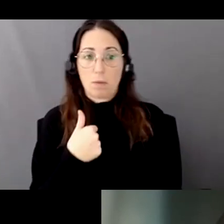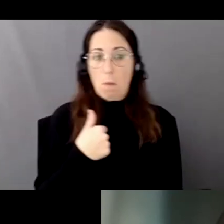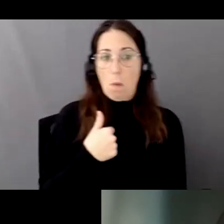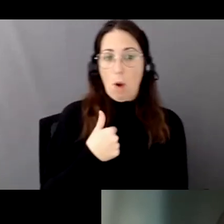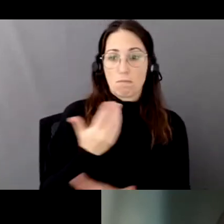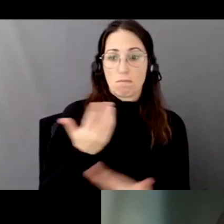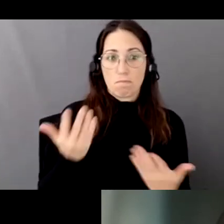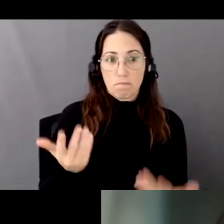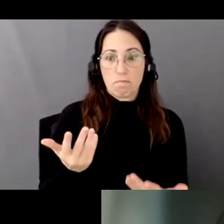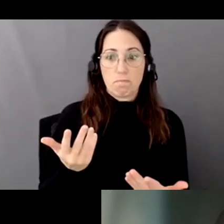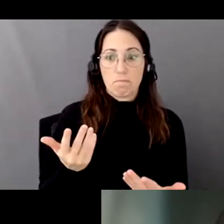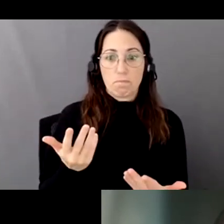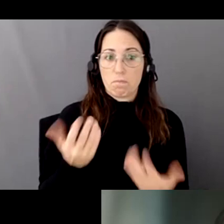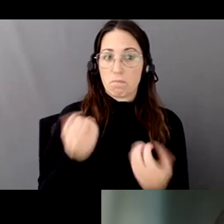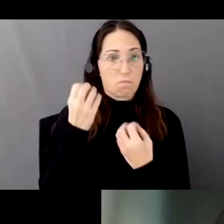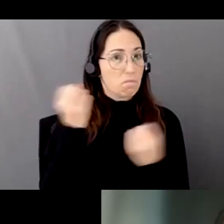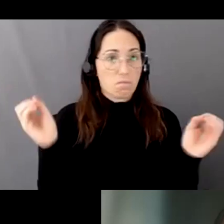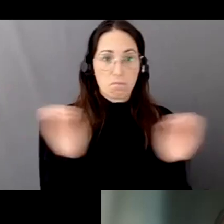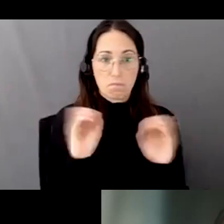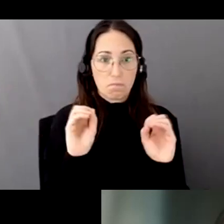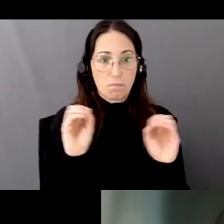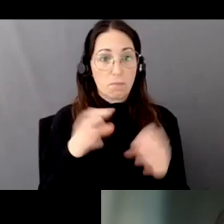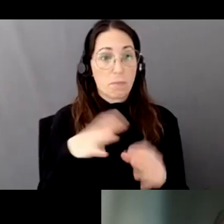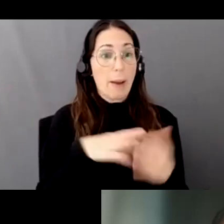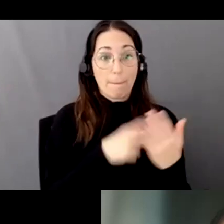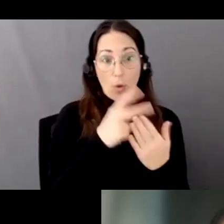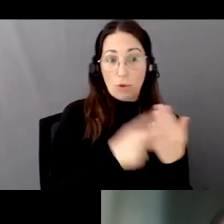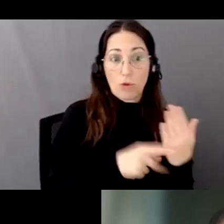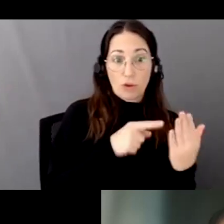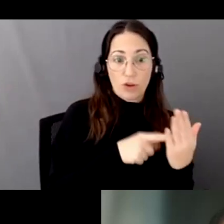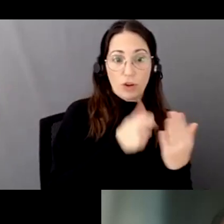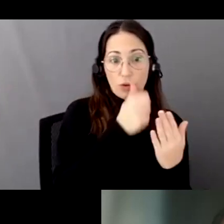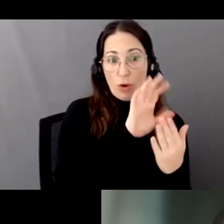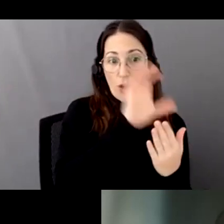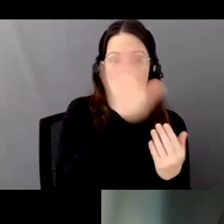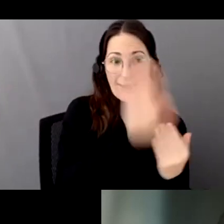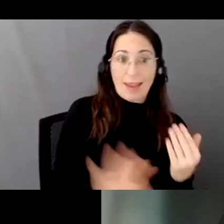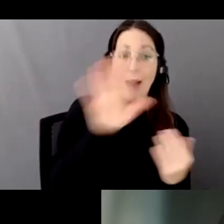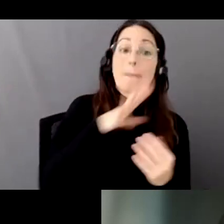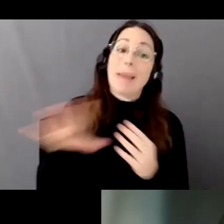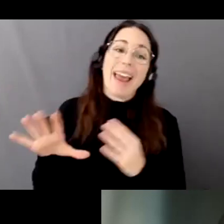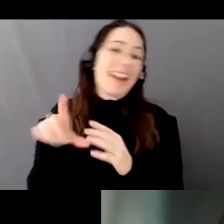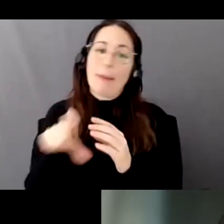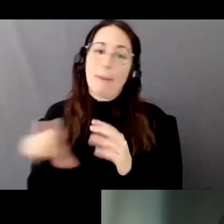n'ai pas d'informations, mais le projet est surtout le Canada, mais hors Québec.